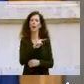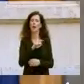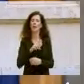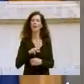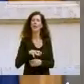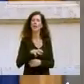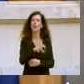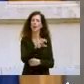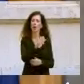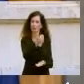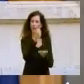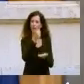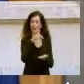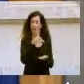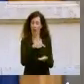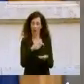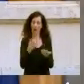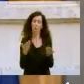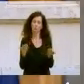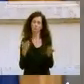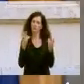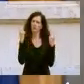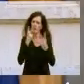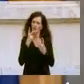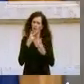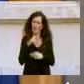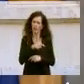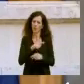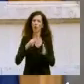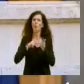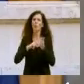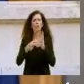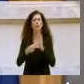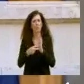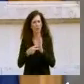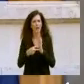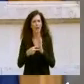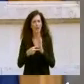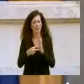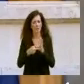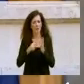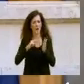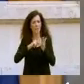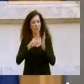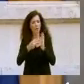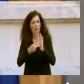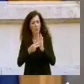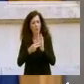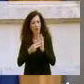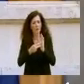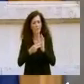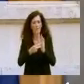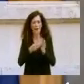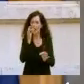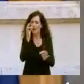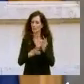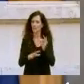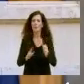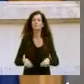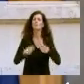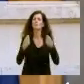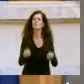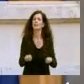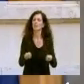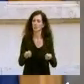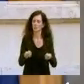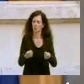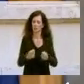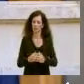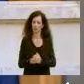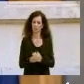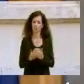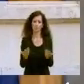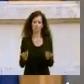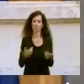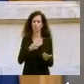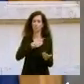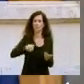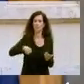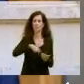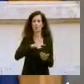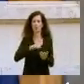questo è vero un problema di immediata spendibilità noi ci stiamo affrettando